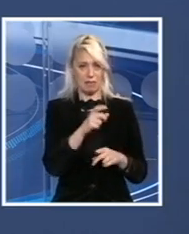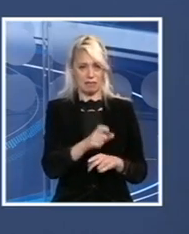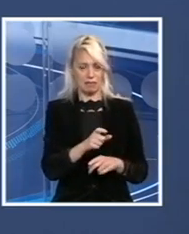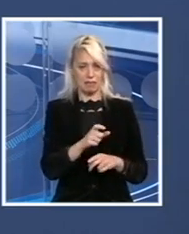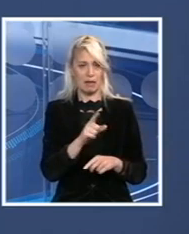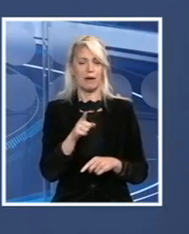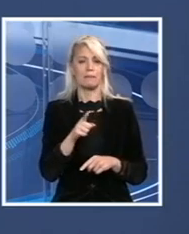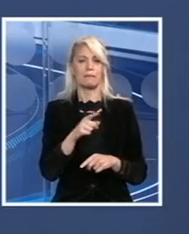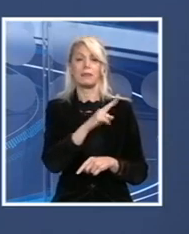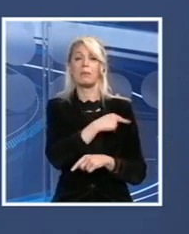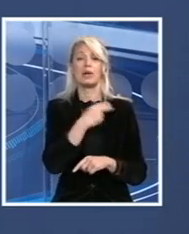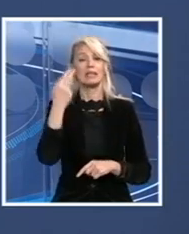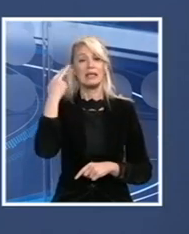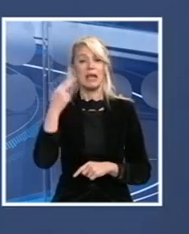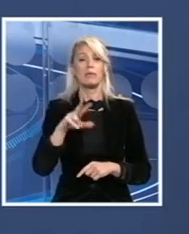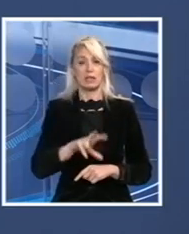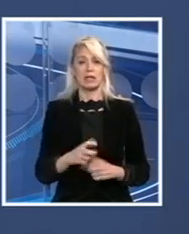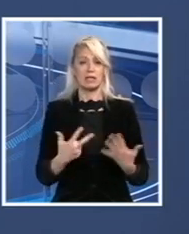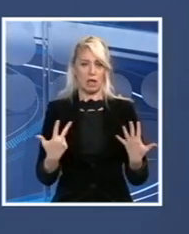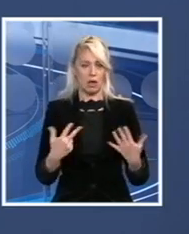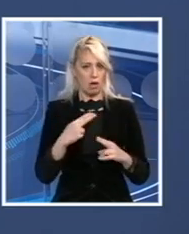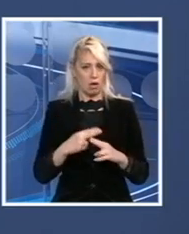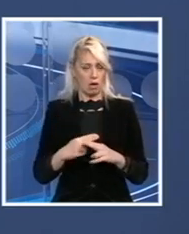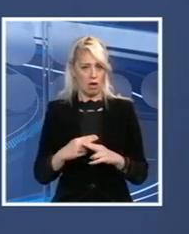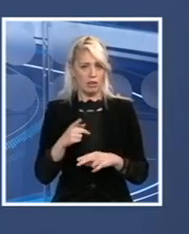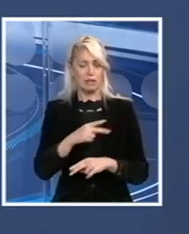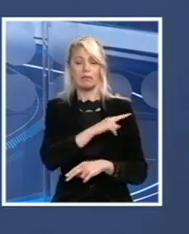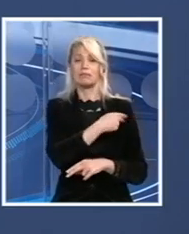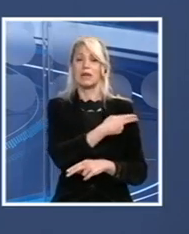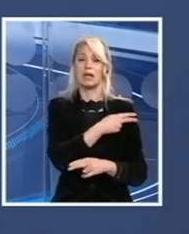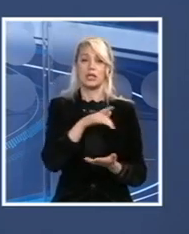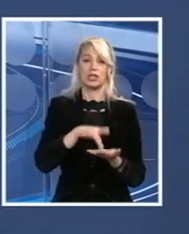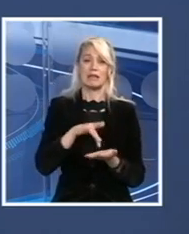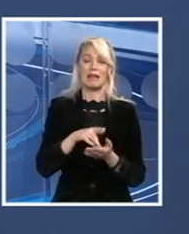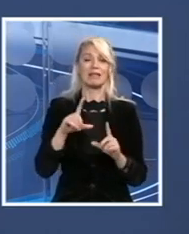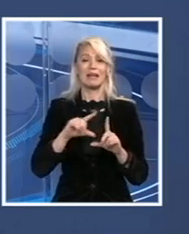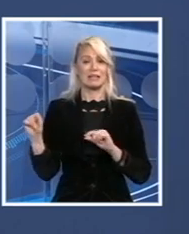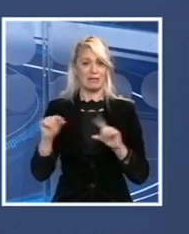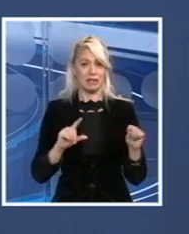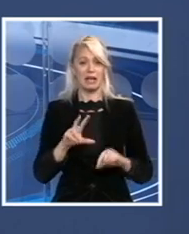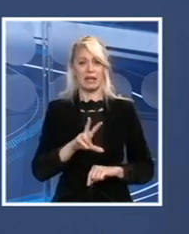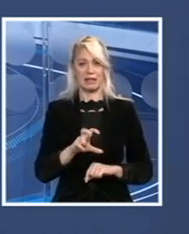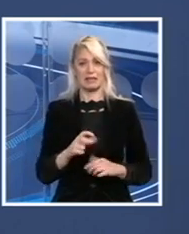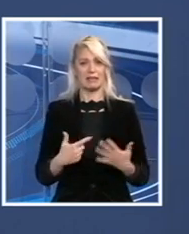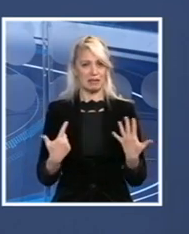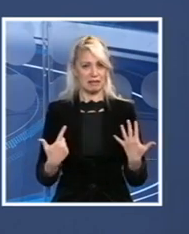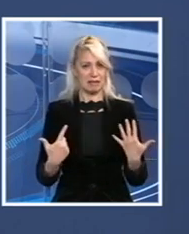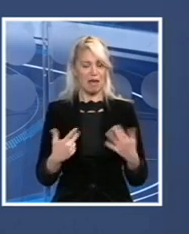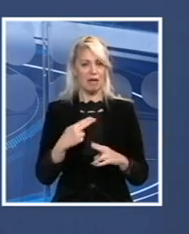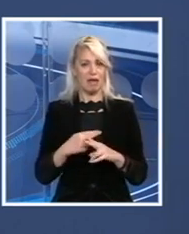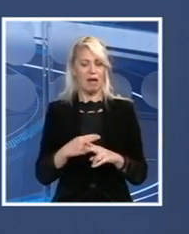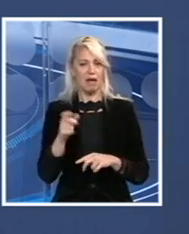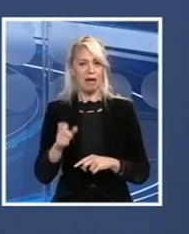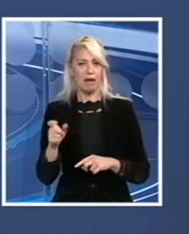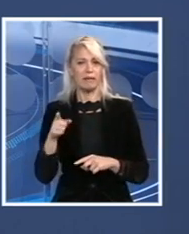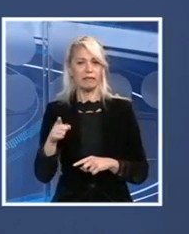Kliničko-bolnički centar Zemun, 308. Kliničko-bolnički centar Zvezdara, 307 pacijenata,